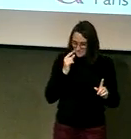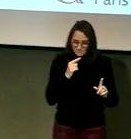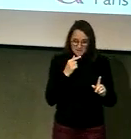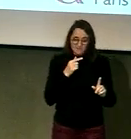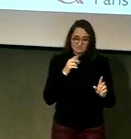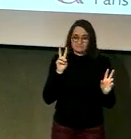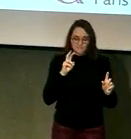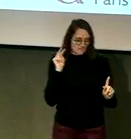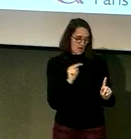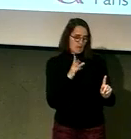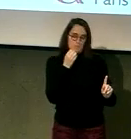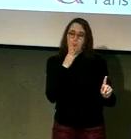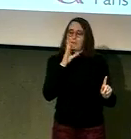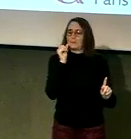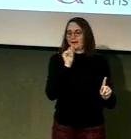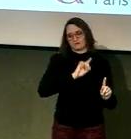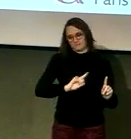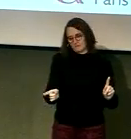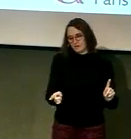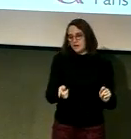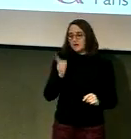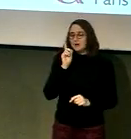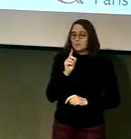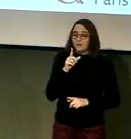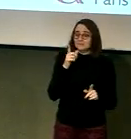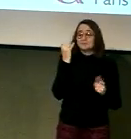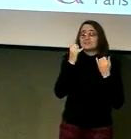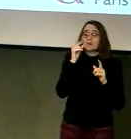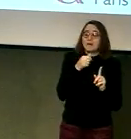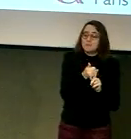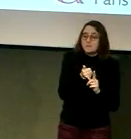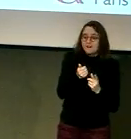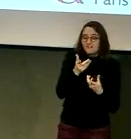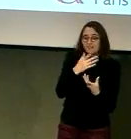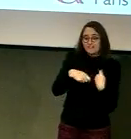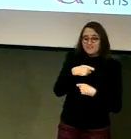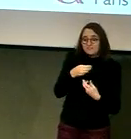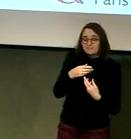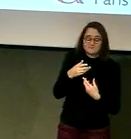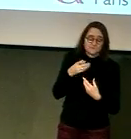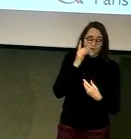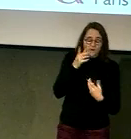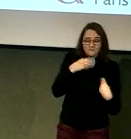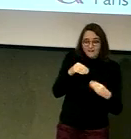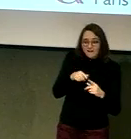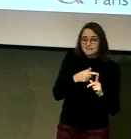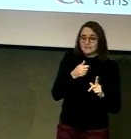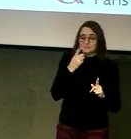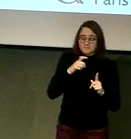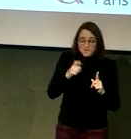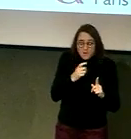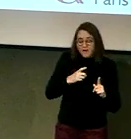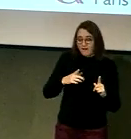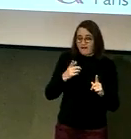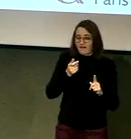bon père pour les services sociaux, parce que si le père c'est le dealer, s'il est violent, s'il est alcoolique, s'il est délinquant, de